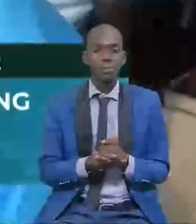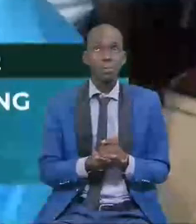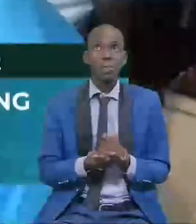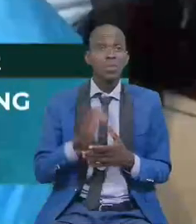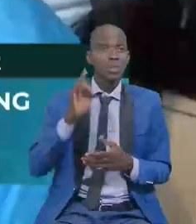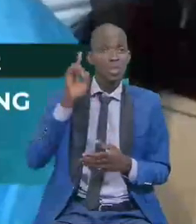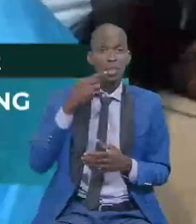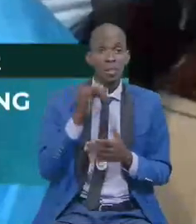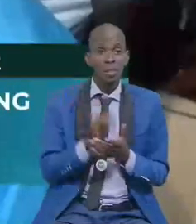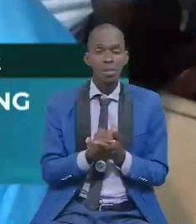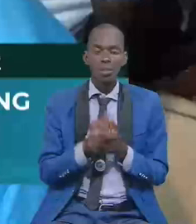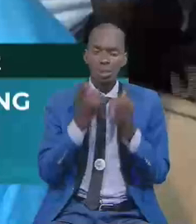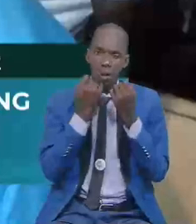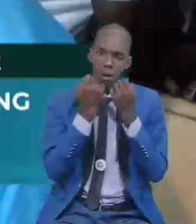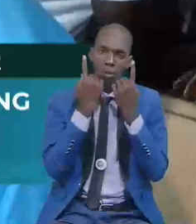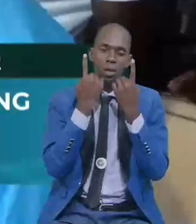Il dit « Réveille-toi ».